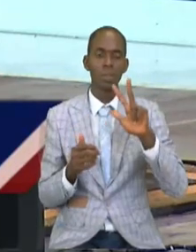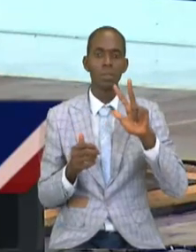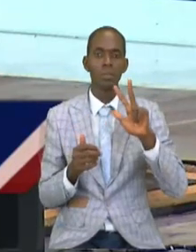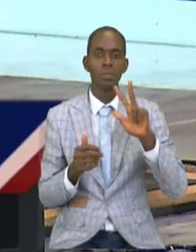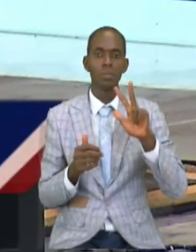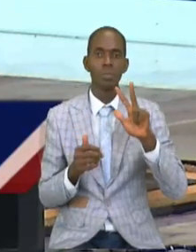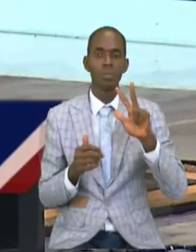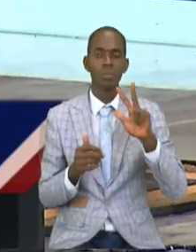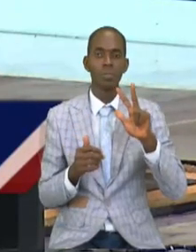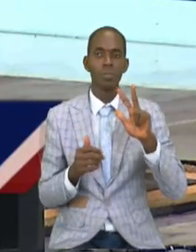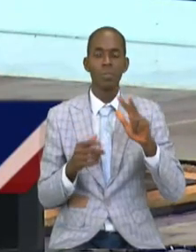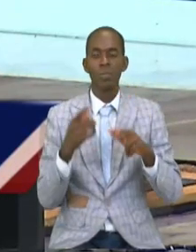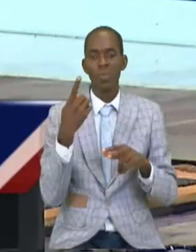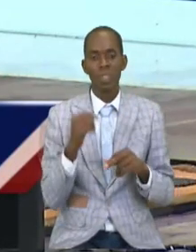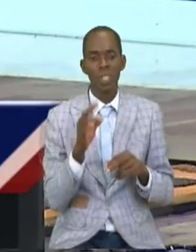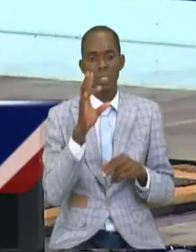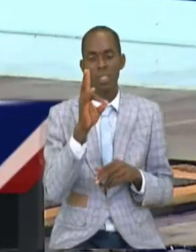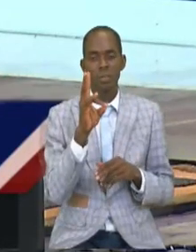l'objectif du Fils triomphant de Dieu.